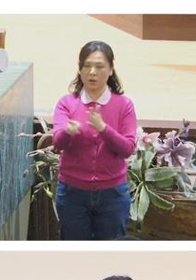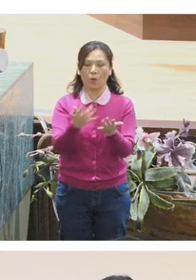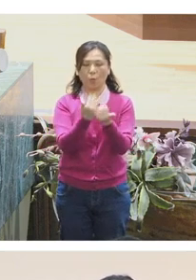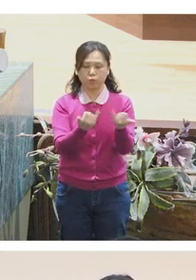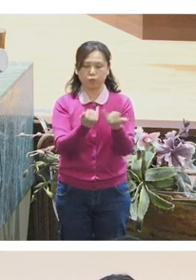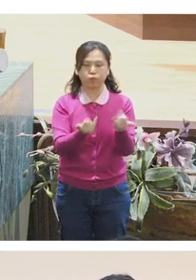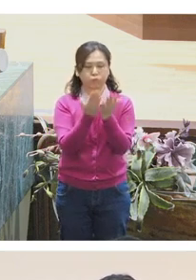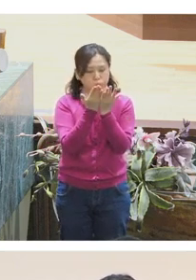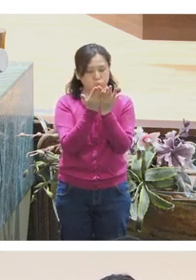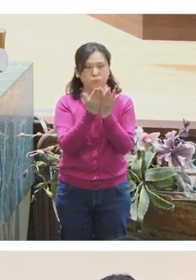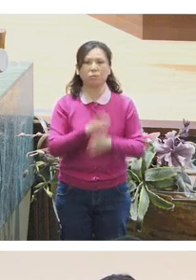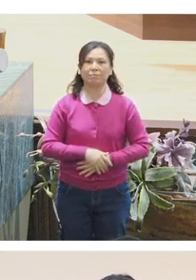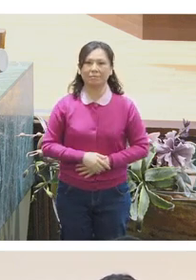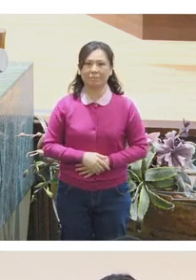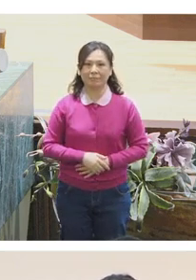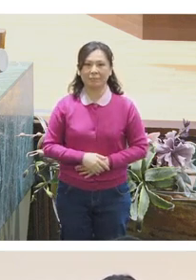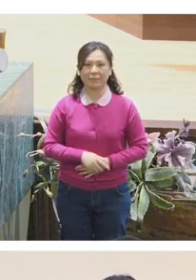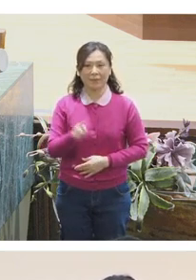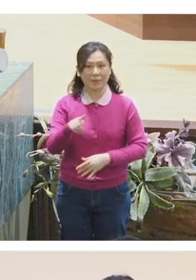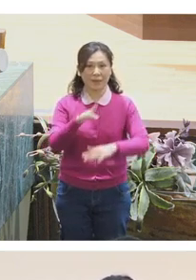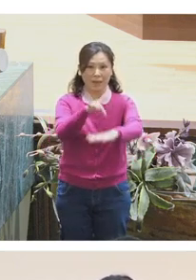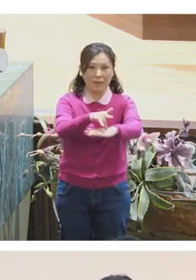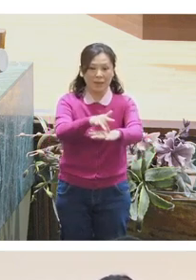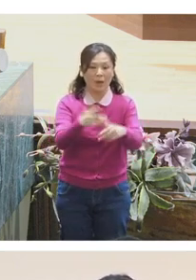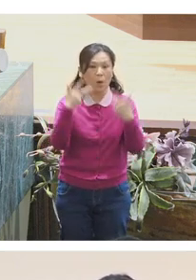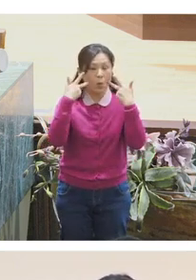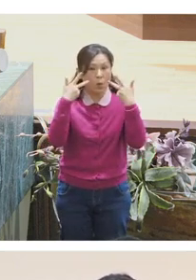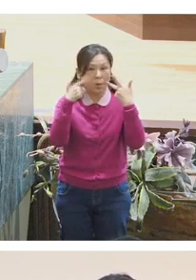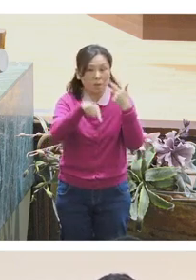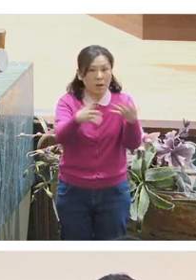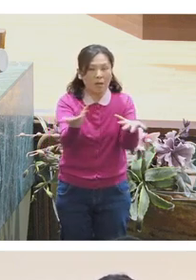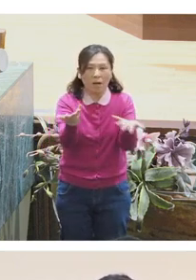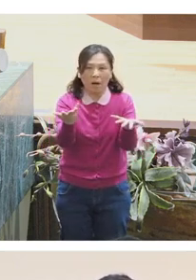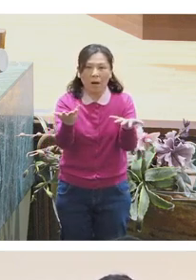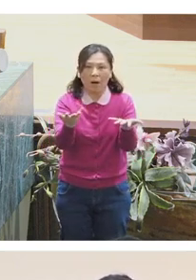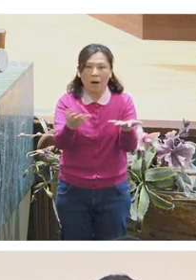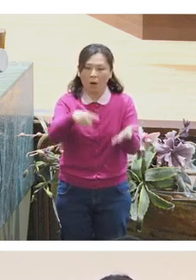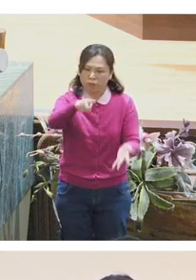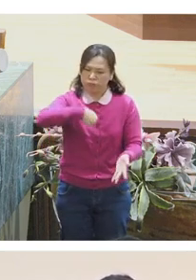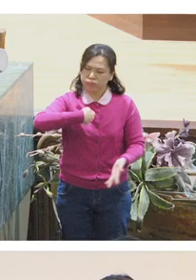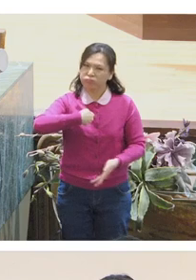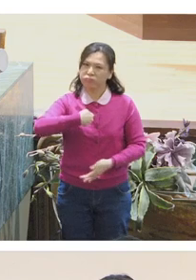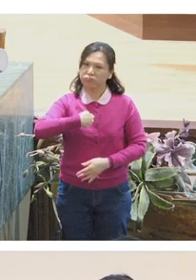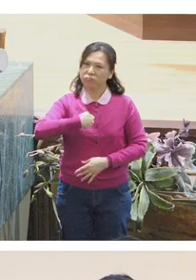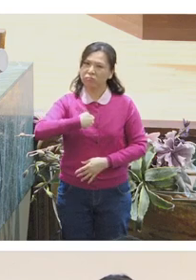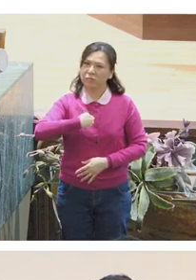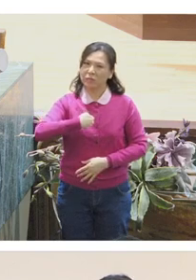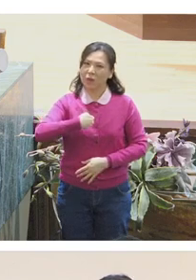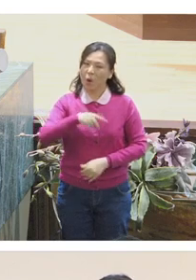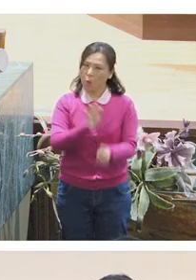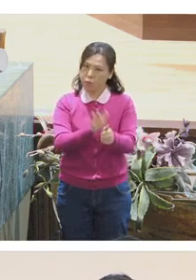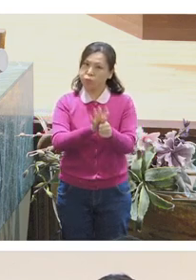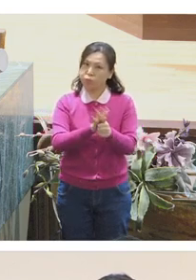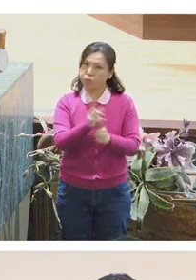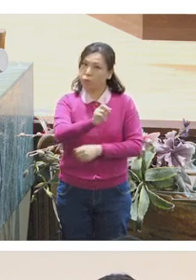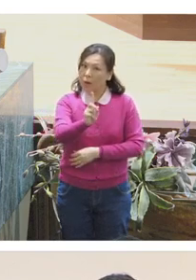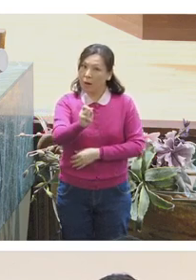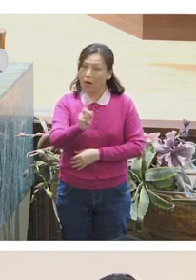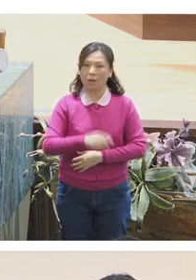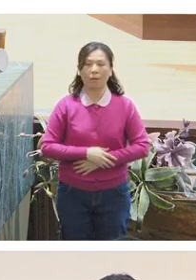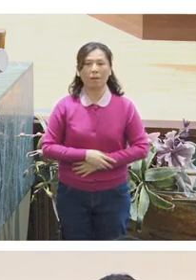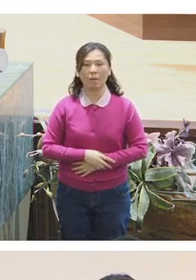生，接触原住民这个议题对我来说非常的有帮助的一点是